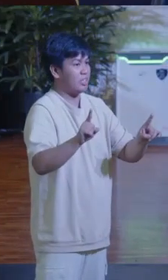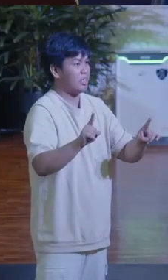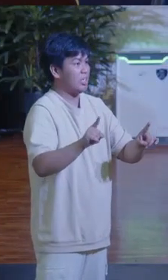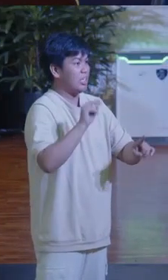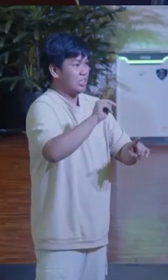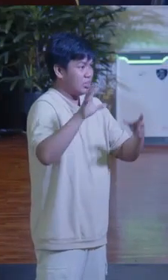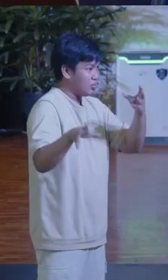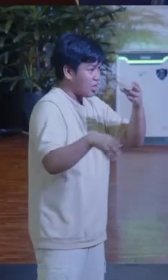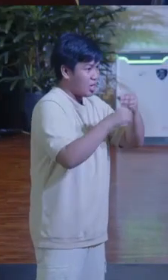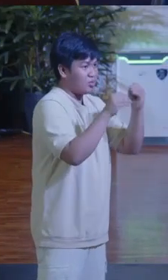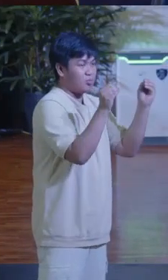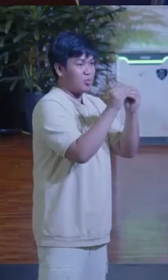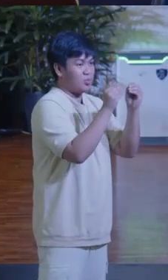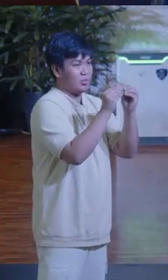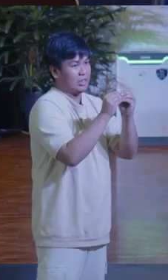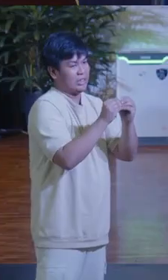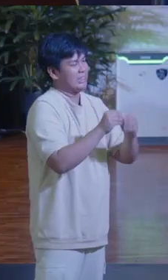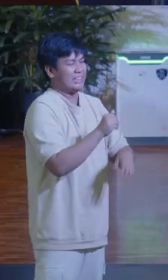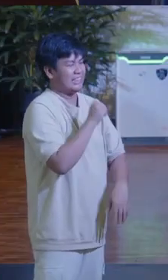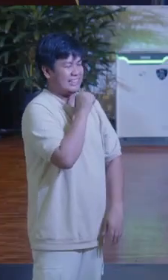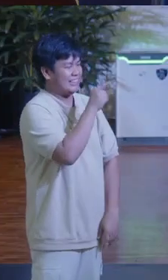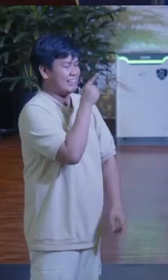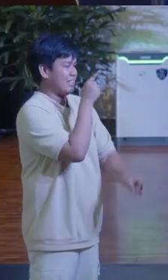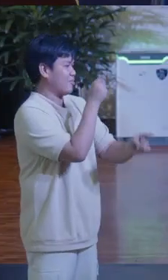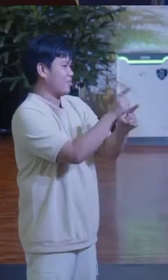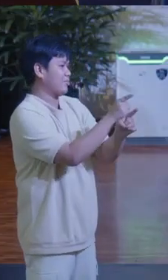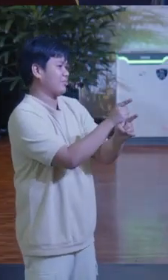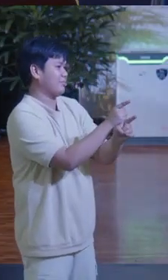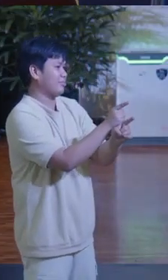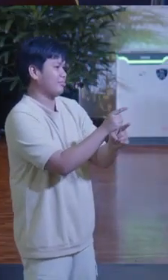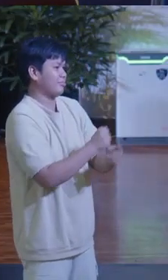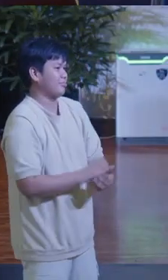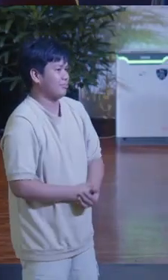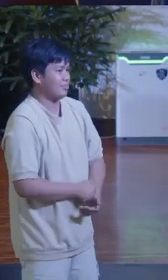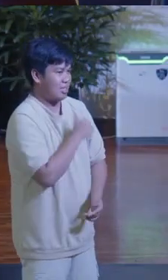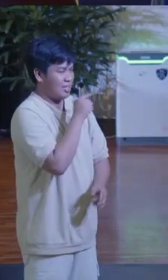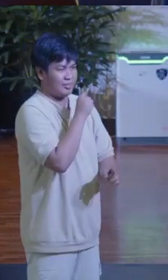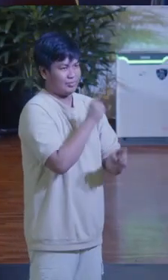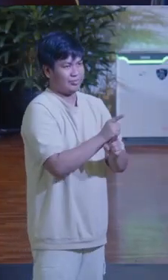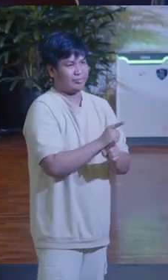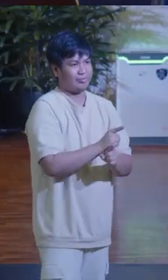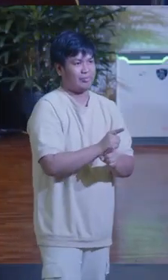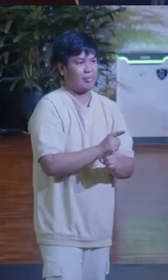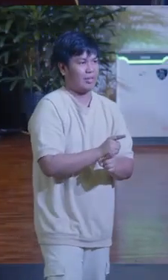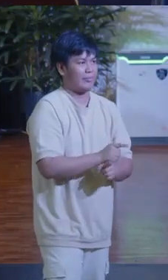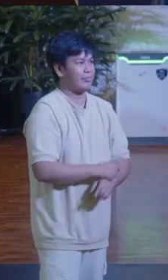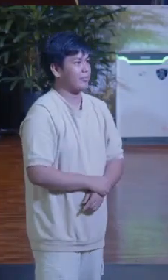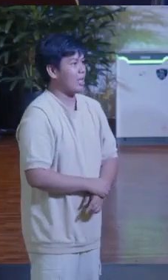different gospel, but if we come and preach and claim that there's a different gospel, let him be